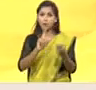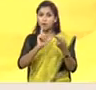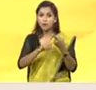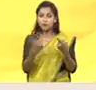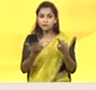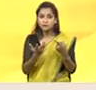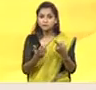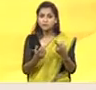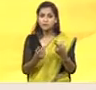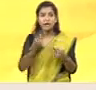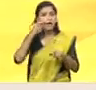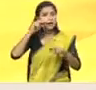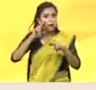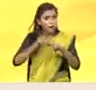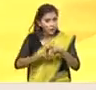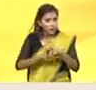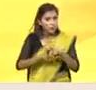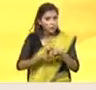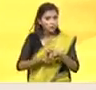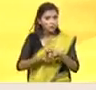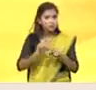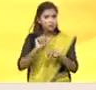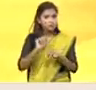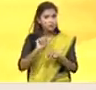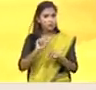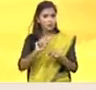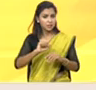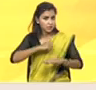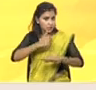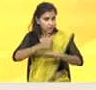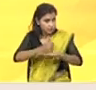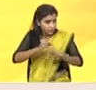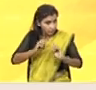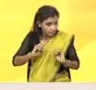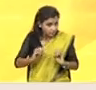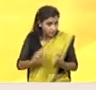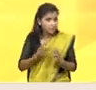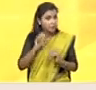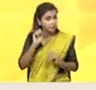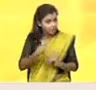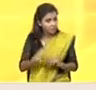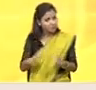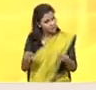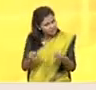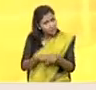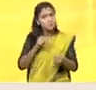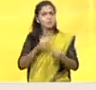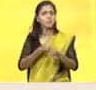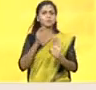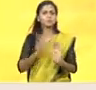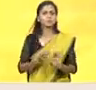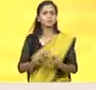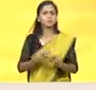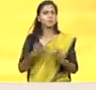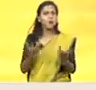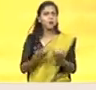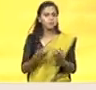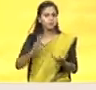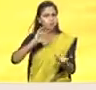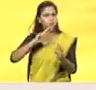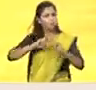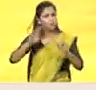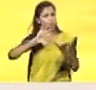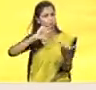पहली अगर अपने को स्टार्टअप करना हो तो यही मौका है, क्योंकि पूरी दुनिया में इंडिया